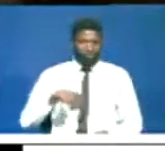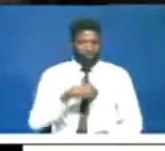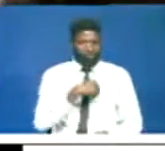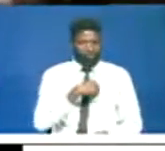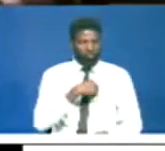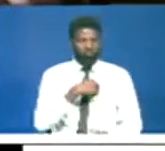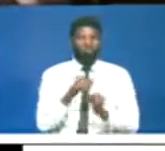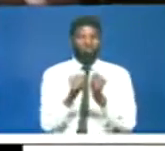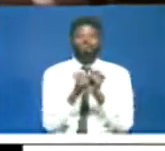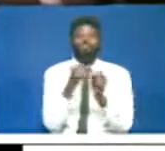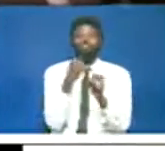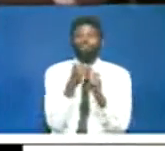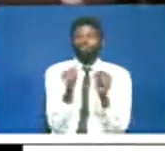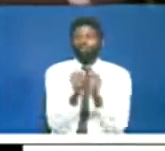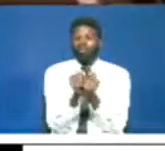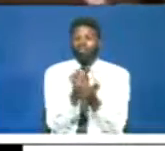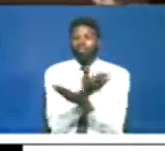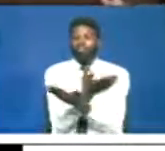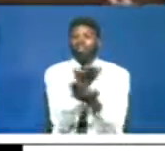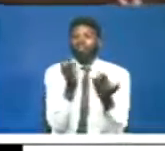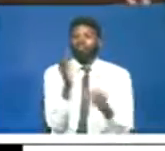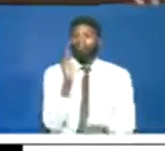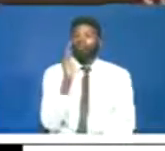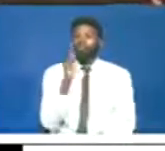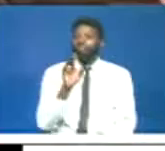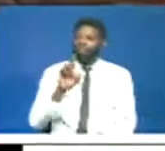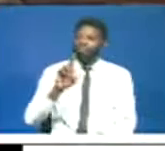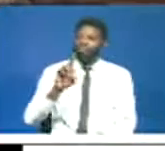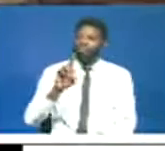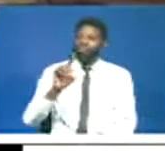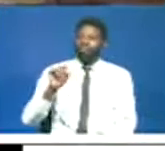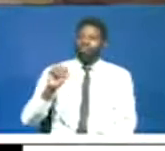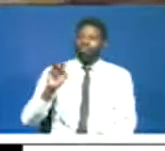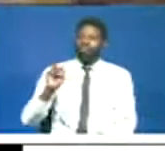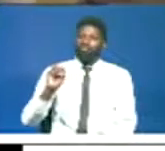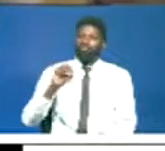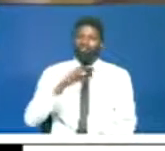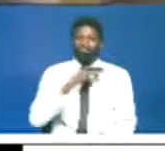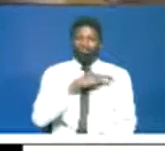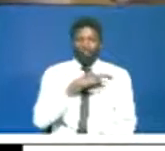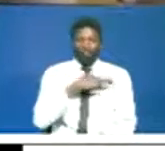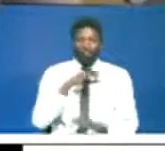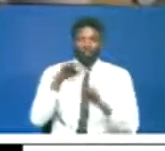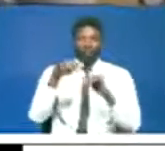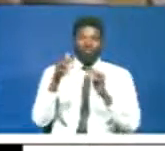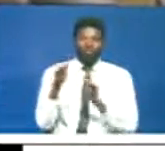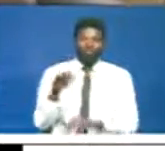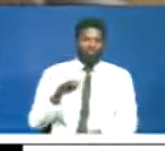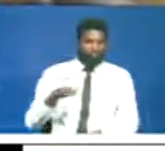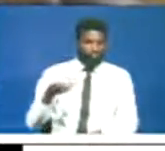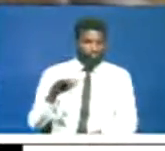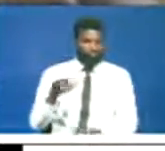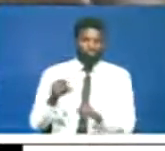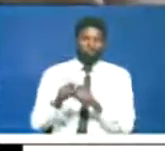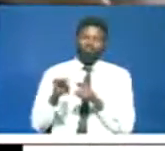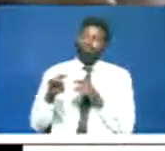tutashirikiana pamoja na nyinyi ili hii dam ifaidi wakulima wa hapa, iongeze